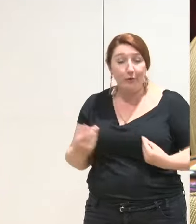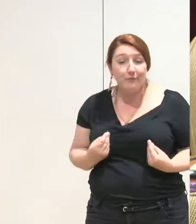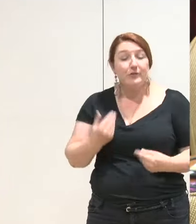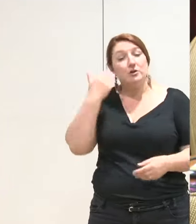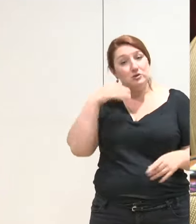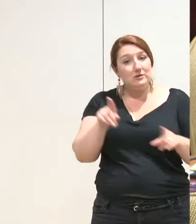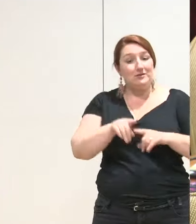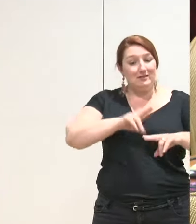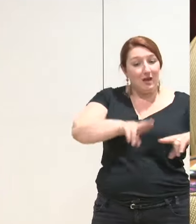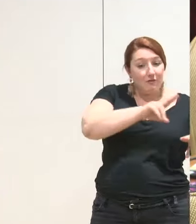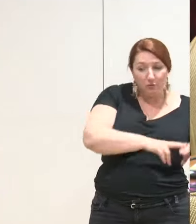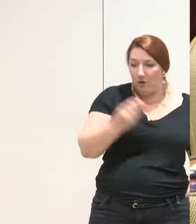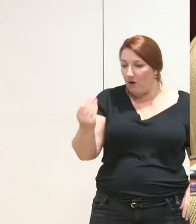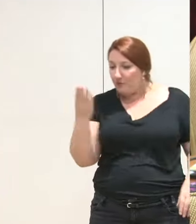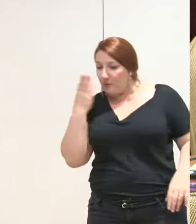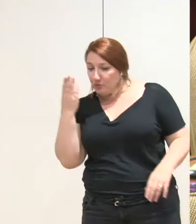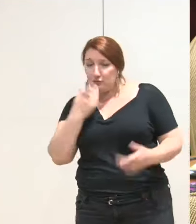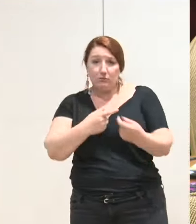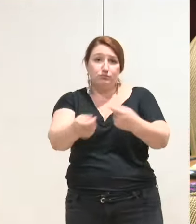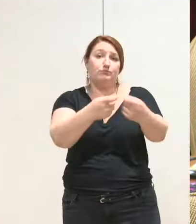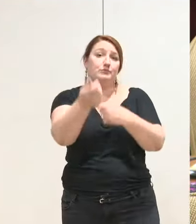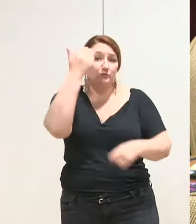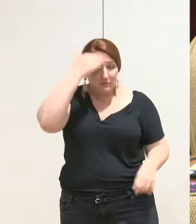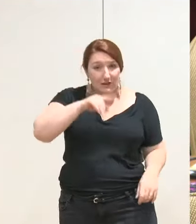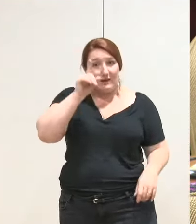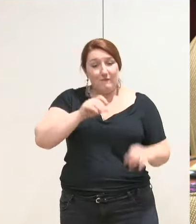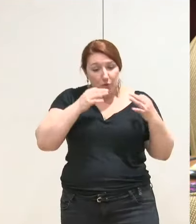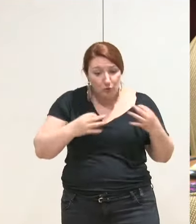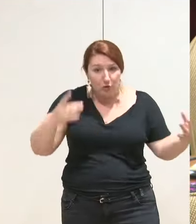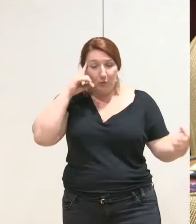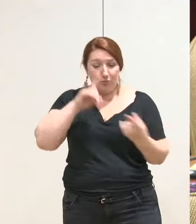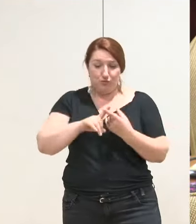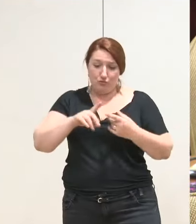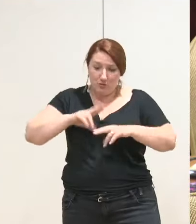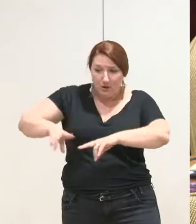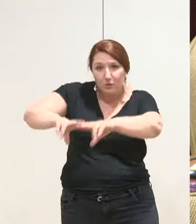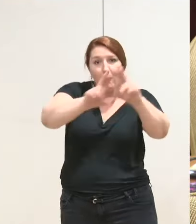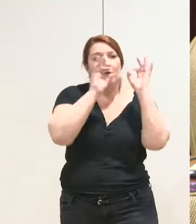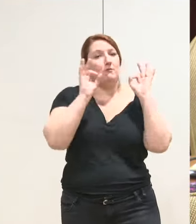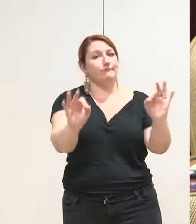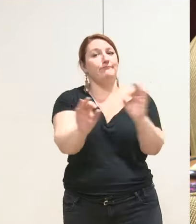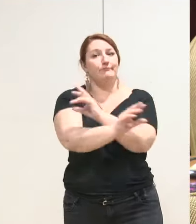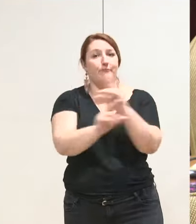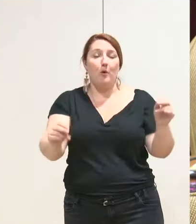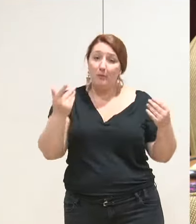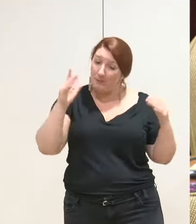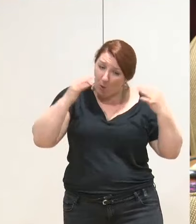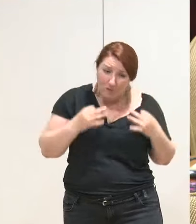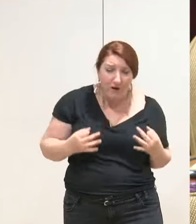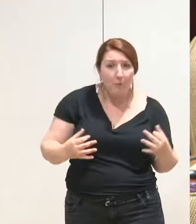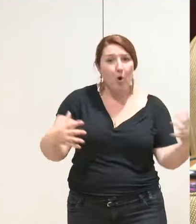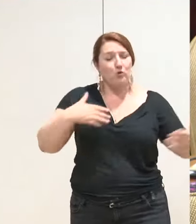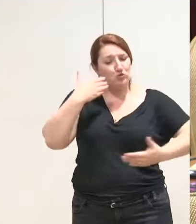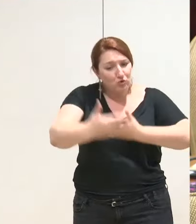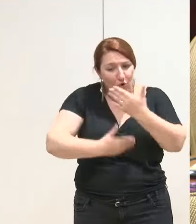celui des besoins des enfants il faudra du temps pour rénover correctement toutes ces écoles et nous prendrons ce temps pour pouvoir le faire et